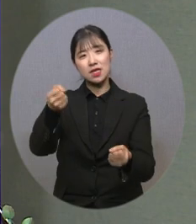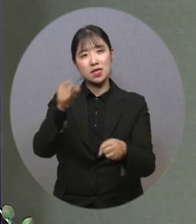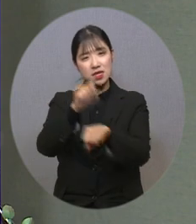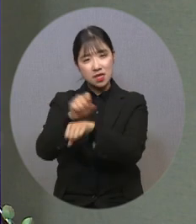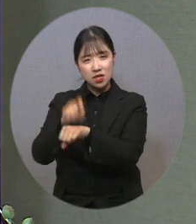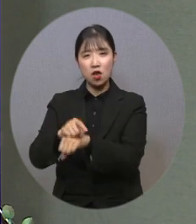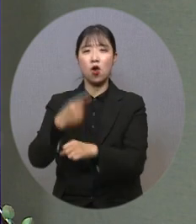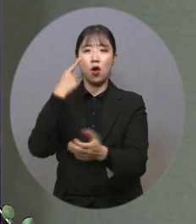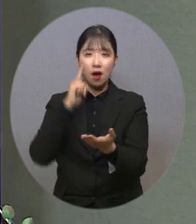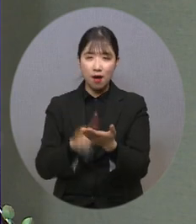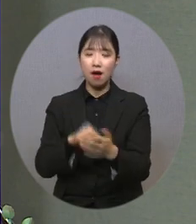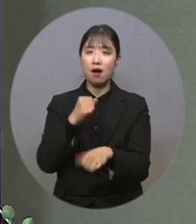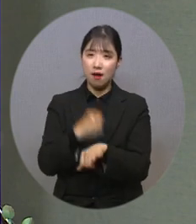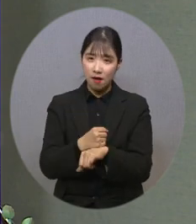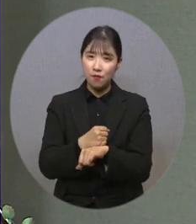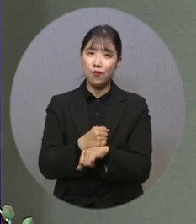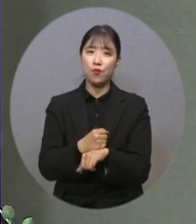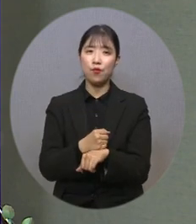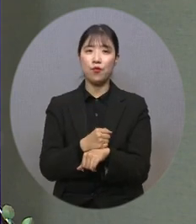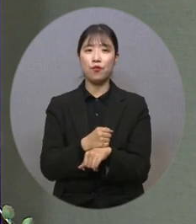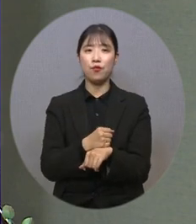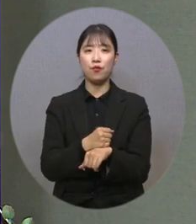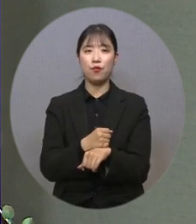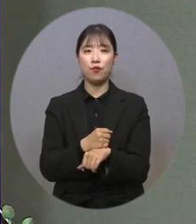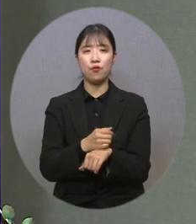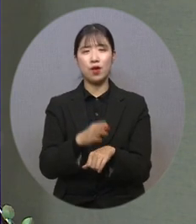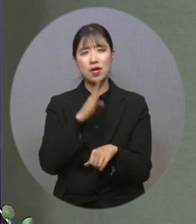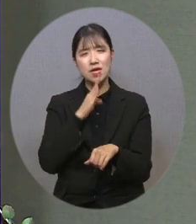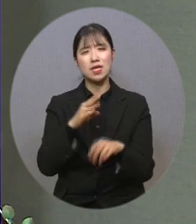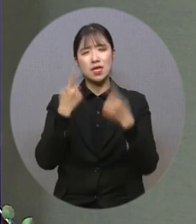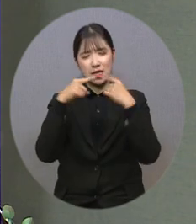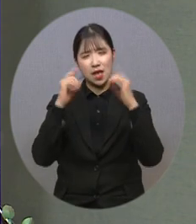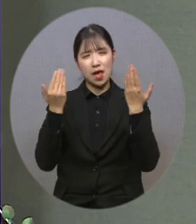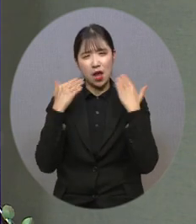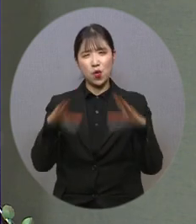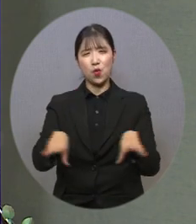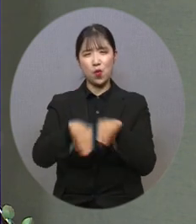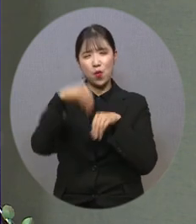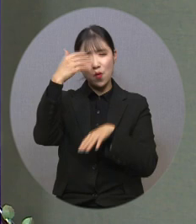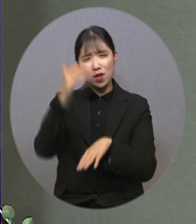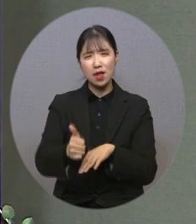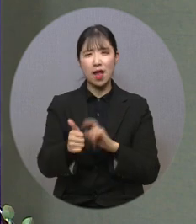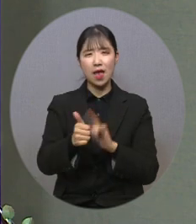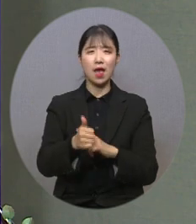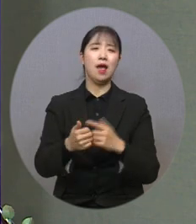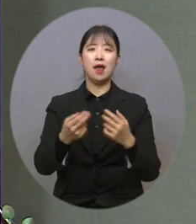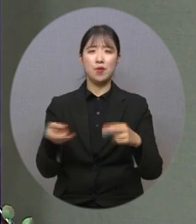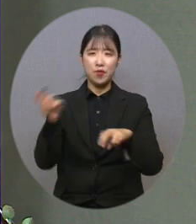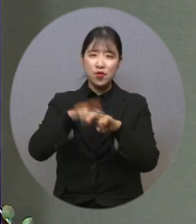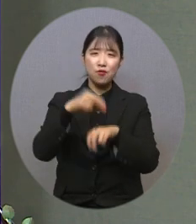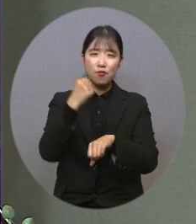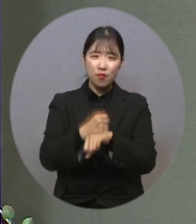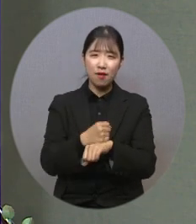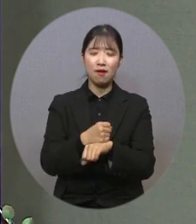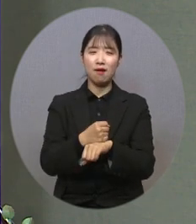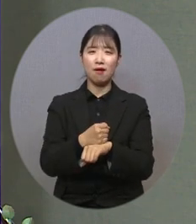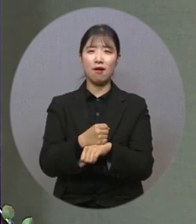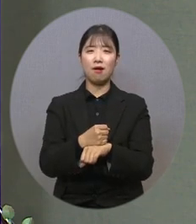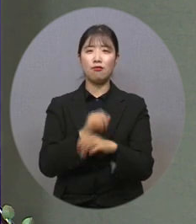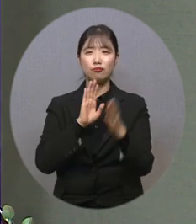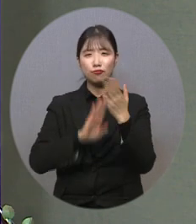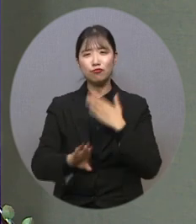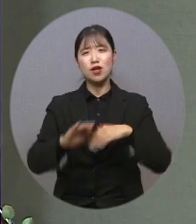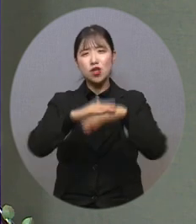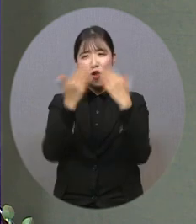것도 찾아내고 네. 그 사실 대학 총장이 대학교의 추임을 해서